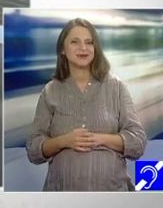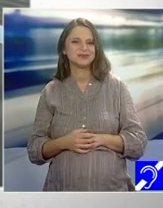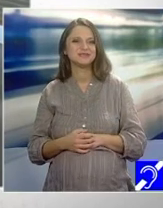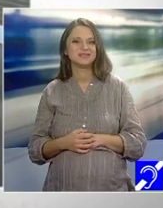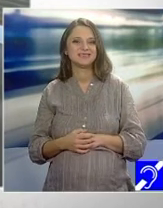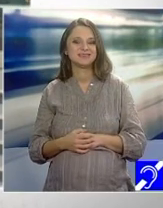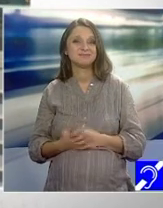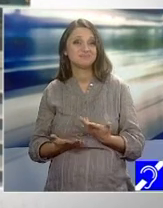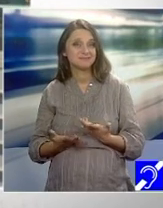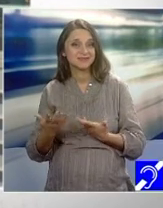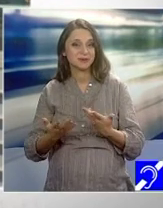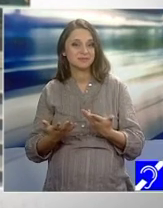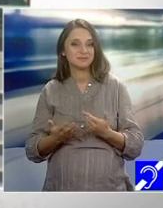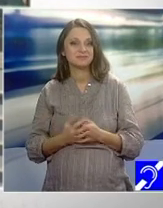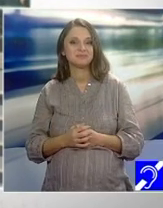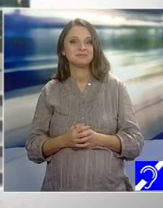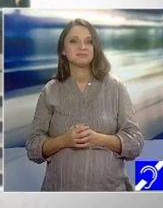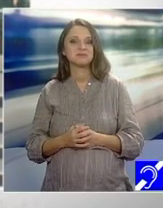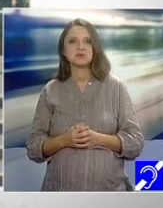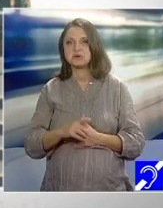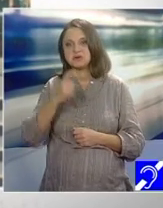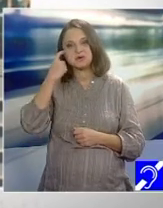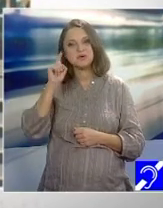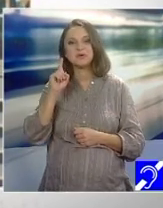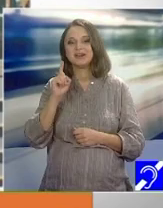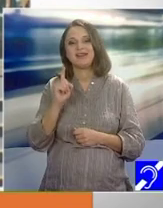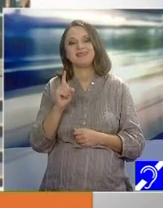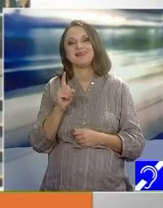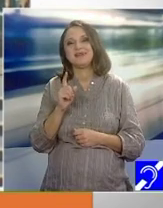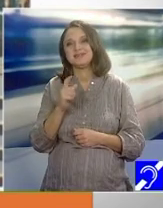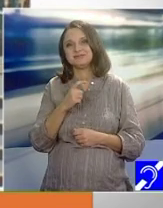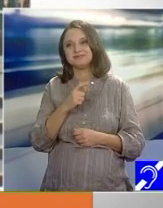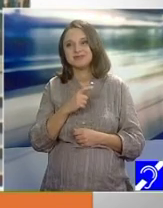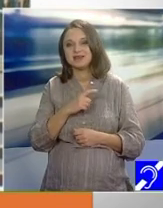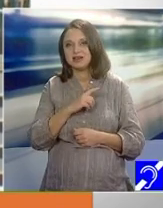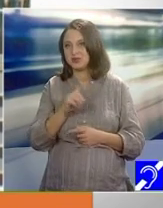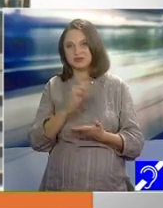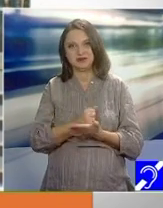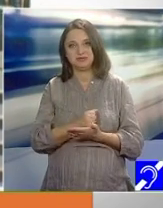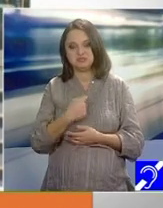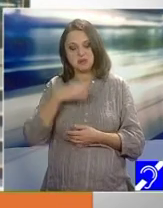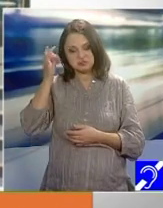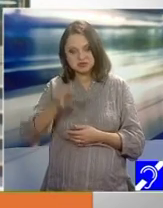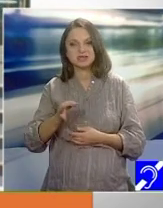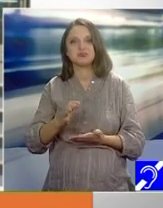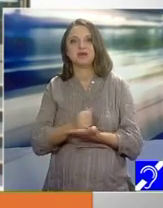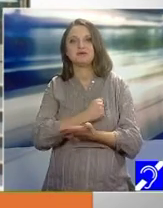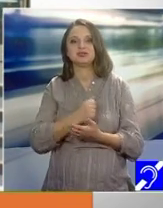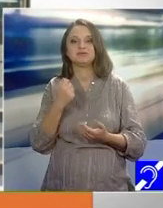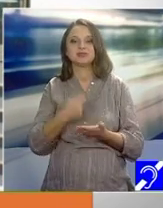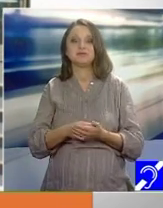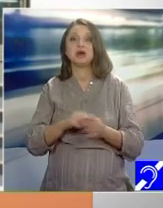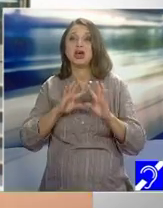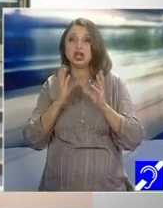sine. Răspunsul este nu cred că este opțiune să nu-l achiziționăm. Adică noi de obicei tot